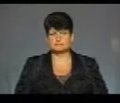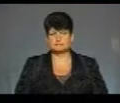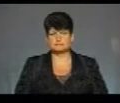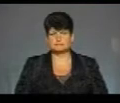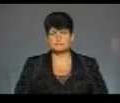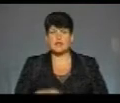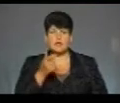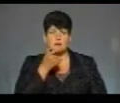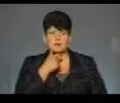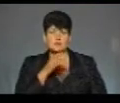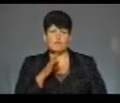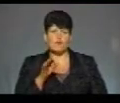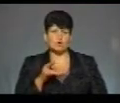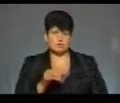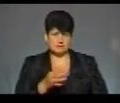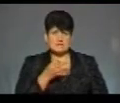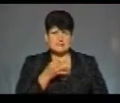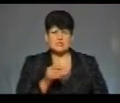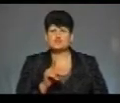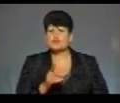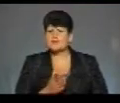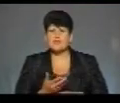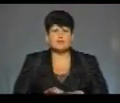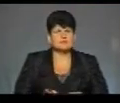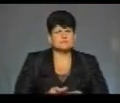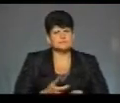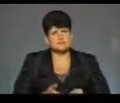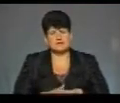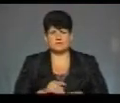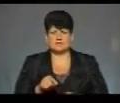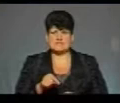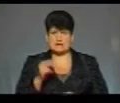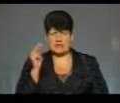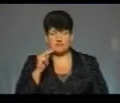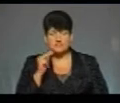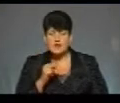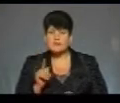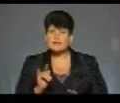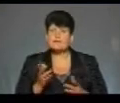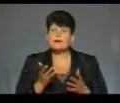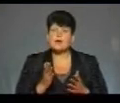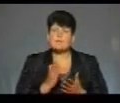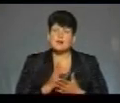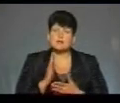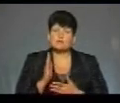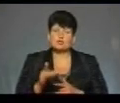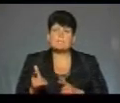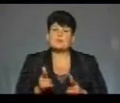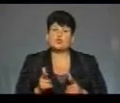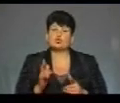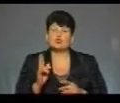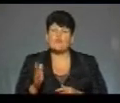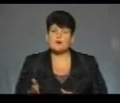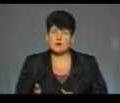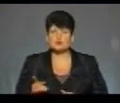Пане Володимире, скажіть, що найскладніше на цих навчаннях і, власне, яка має бути підготовка, якщо